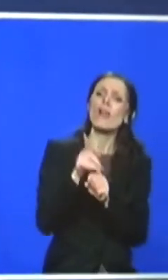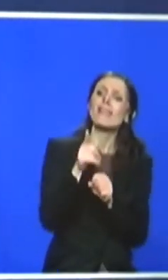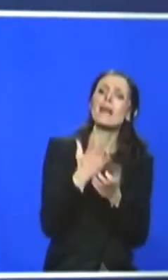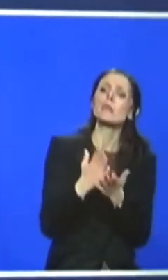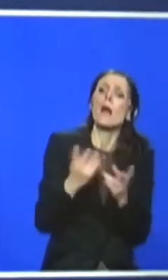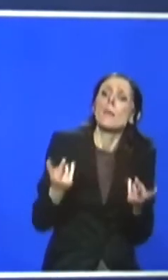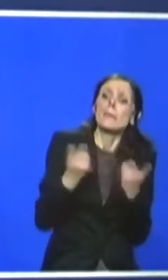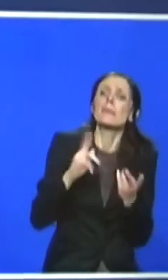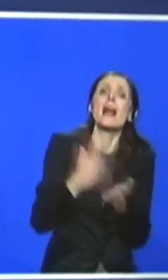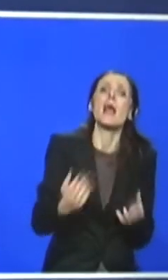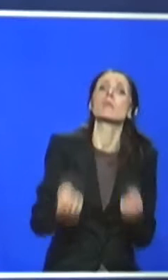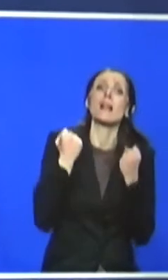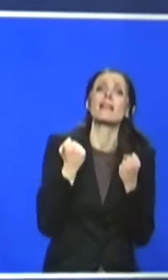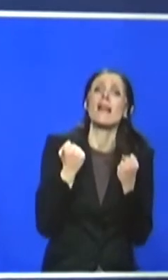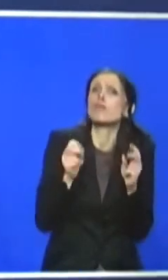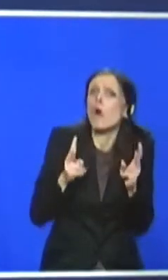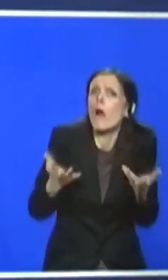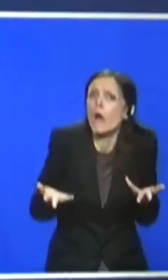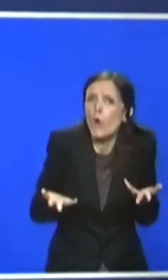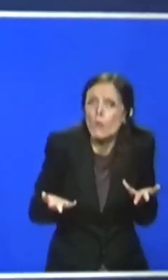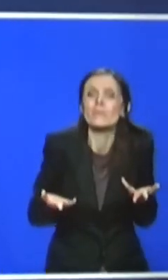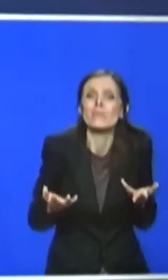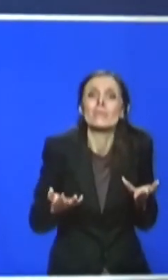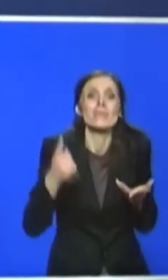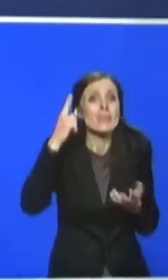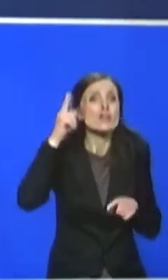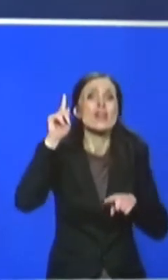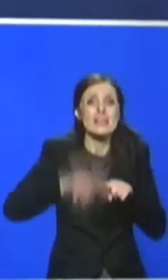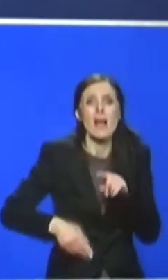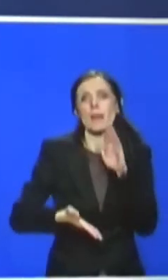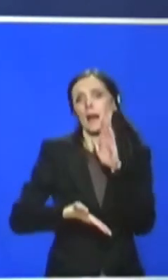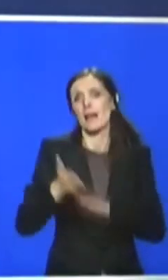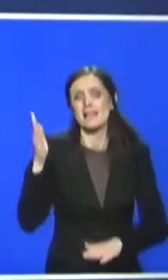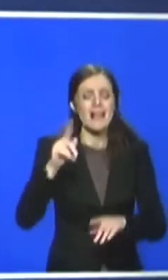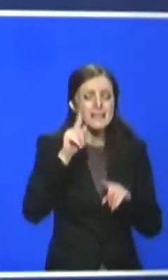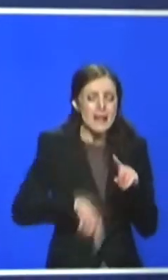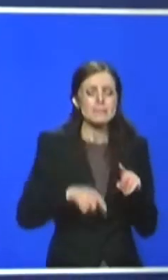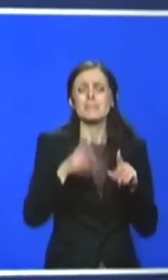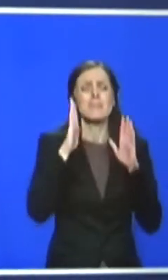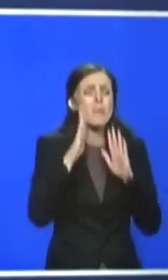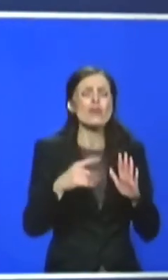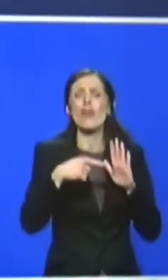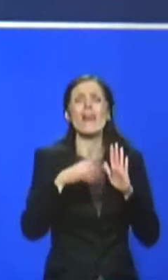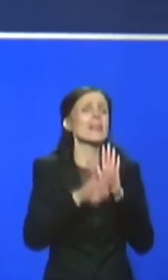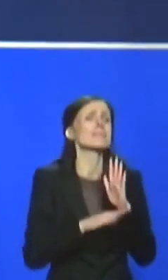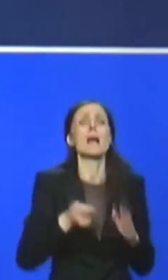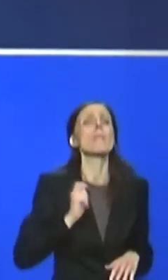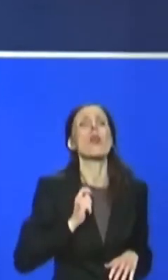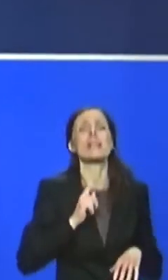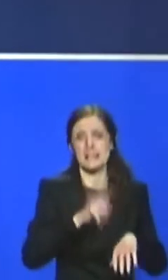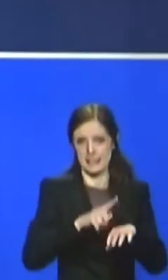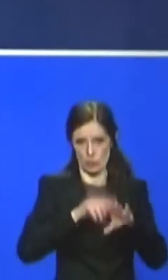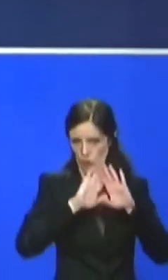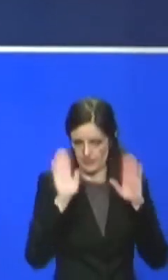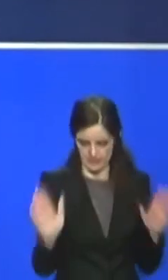bitno da naglasim, da obustava kretanja, zabrana kretanja, policijski čas, kako god da ga nazovete, ne znači da osoba koja